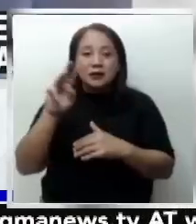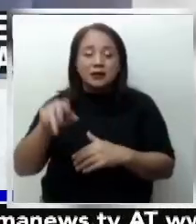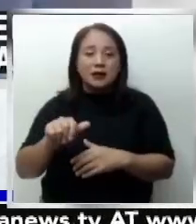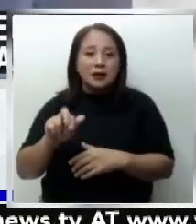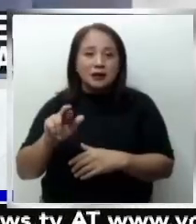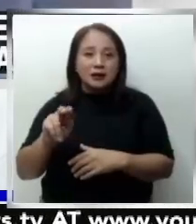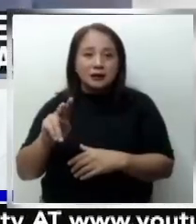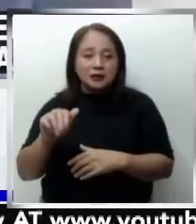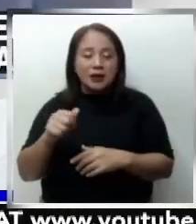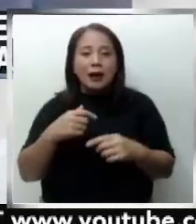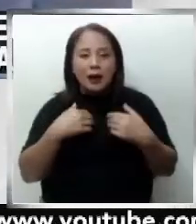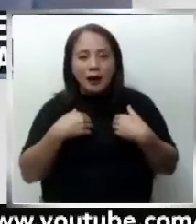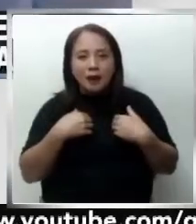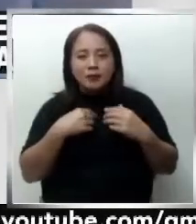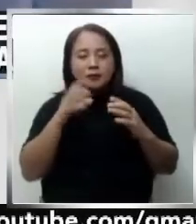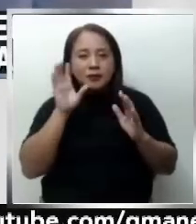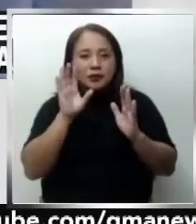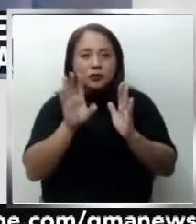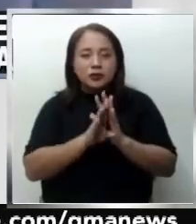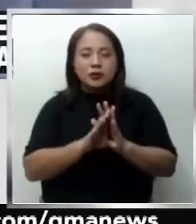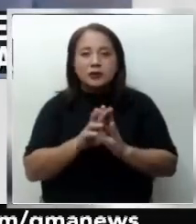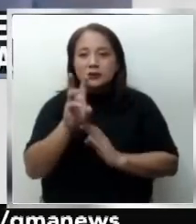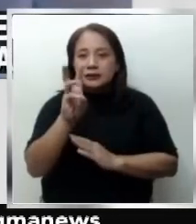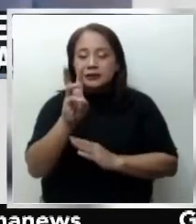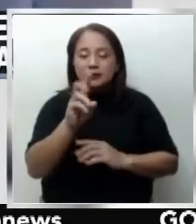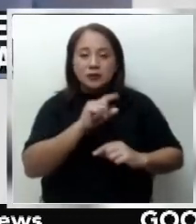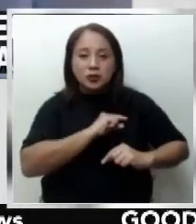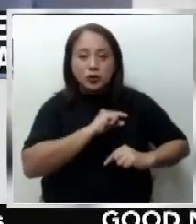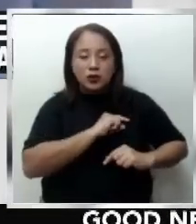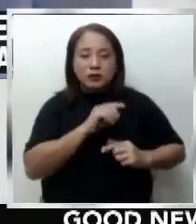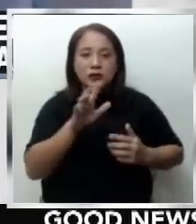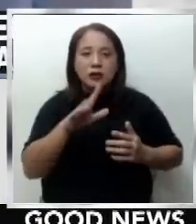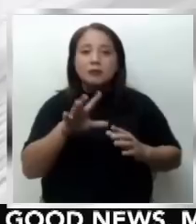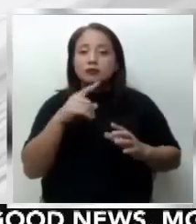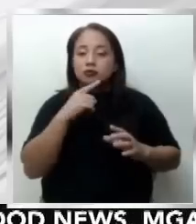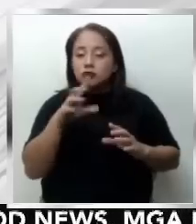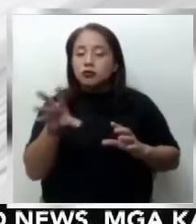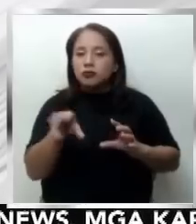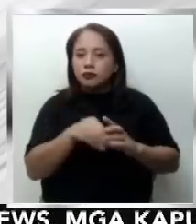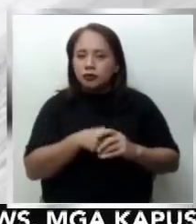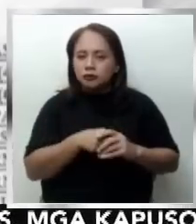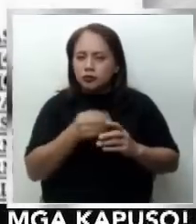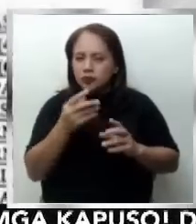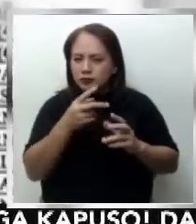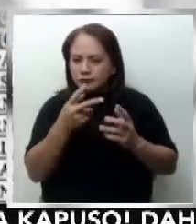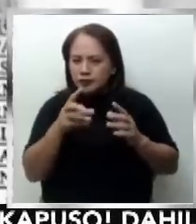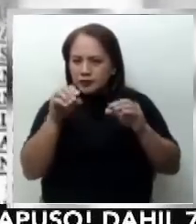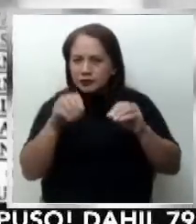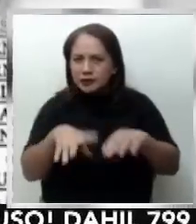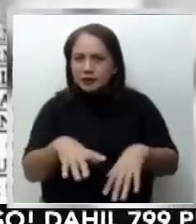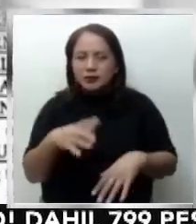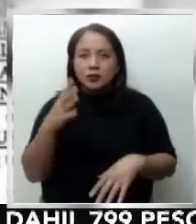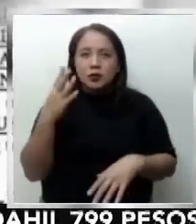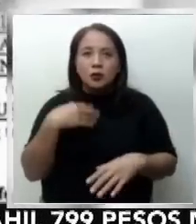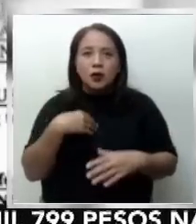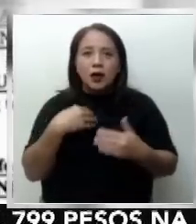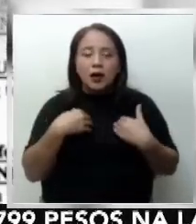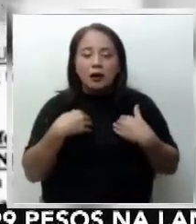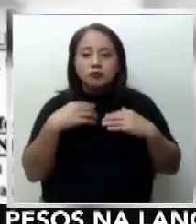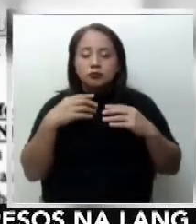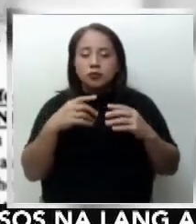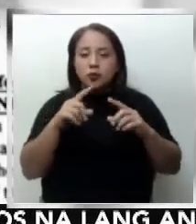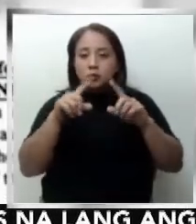na ang larawan ng 6 namang gwardya ng arena na may kinalaman umano sa kanilang pagkawala. Kasunod kasi ng pag-issue ng warrant of arrest laban sa